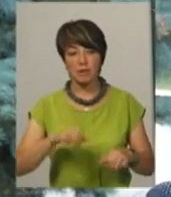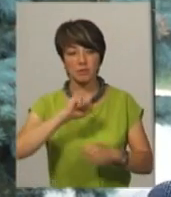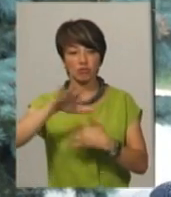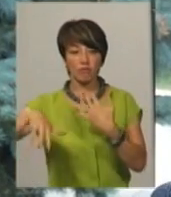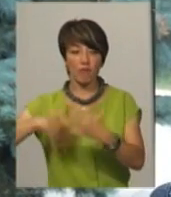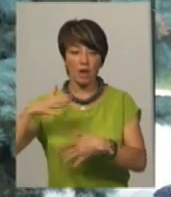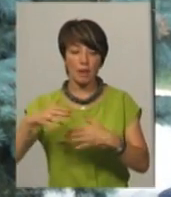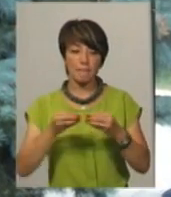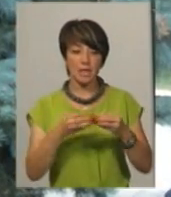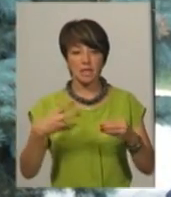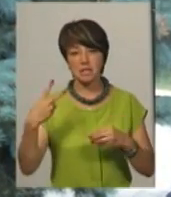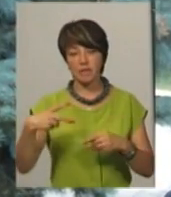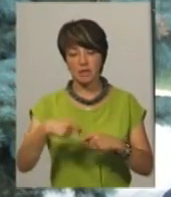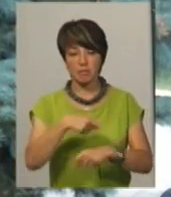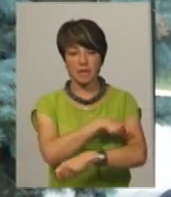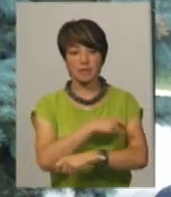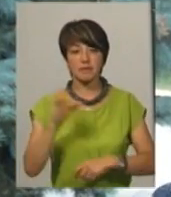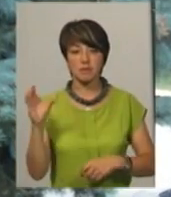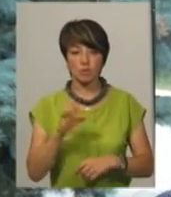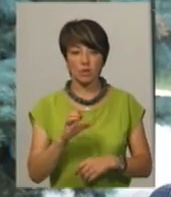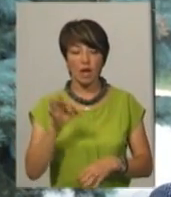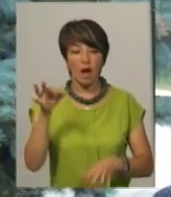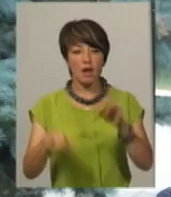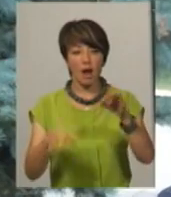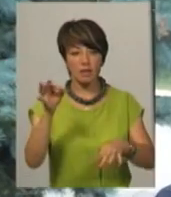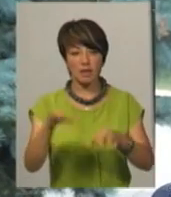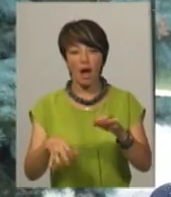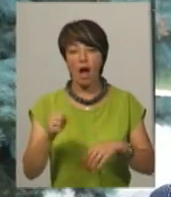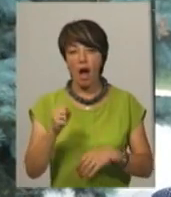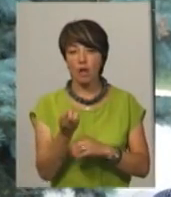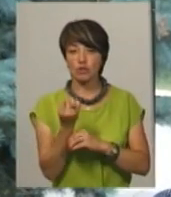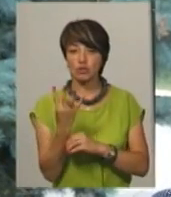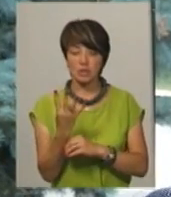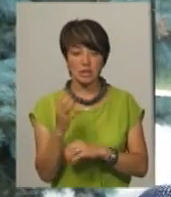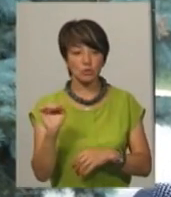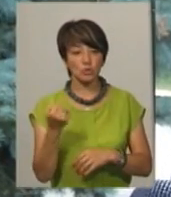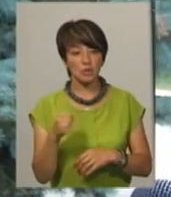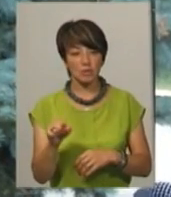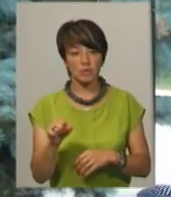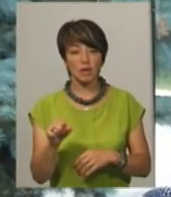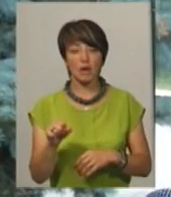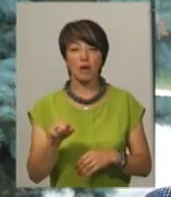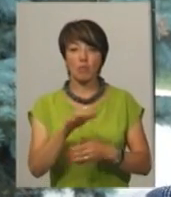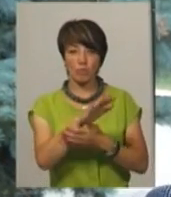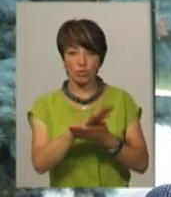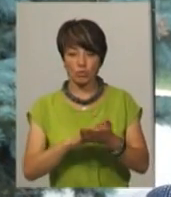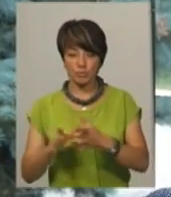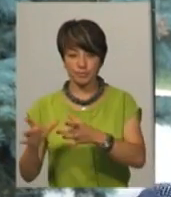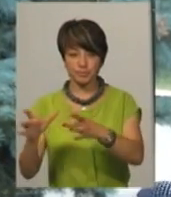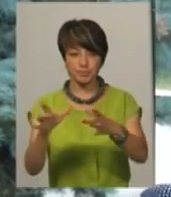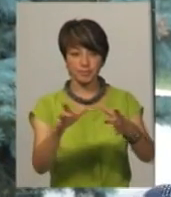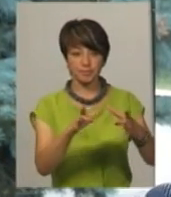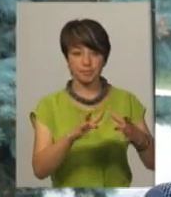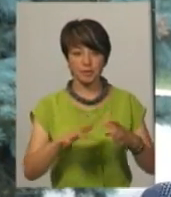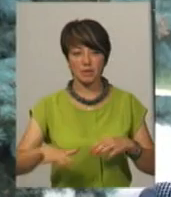шквали 15-20 метрів за секунду та град. А 14 серпня фронт продовжить своє переміщення території